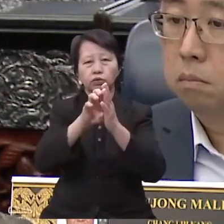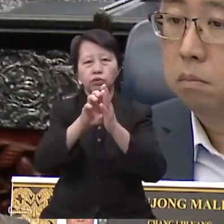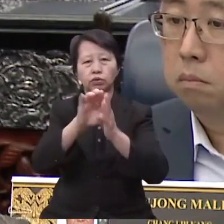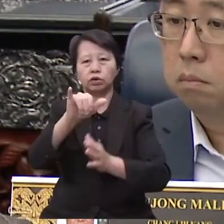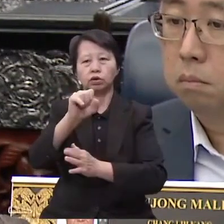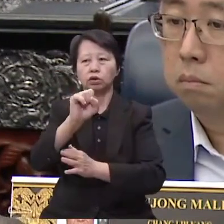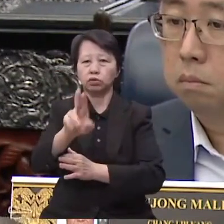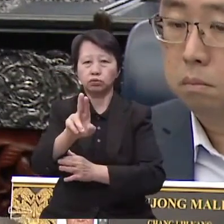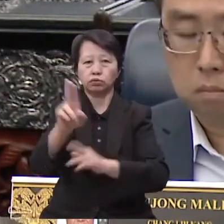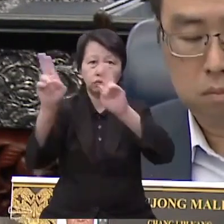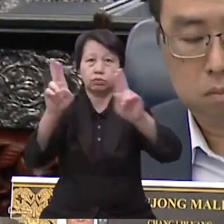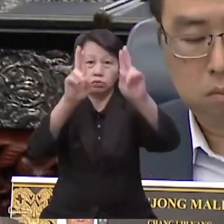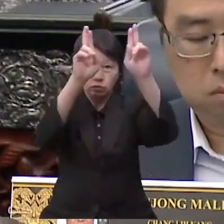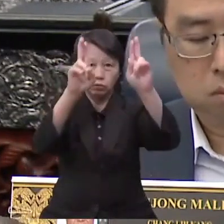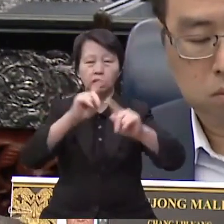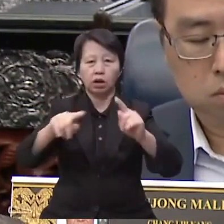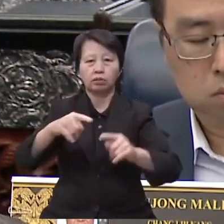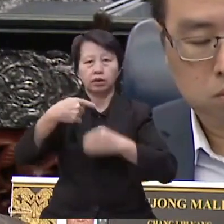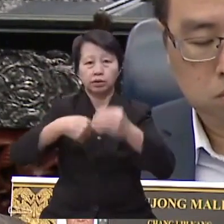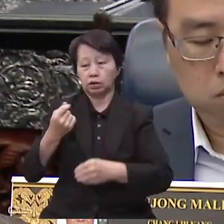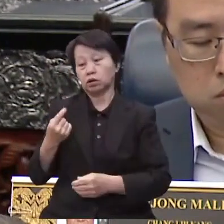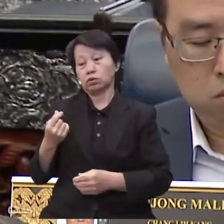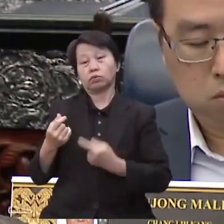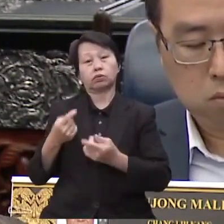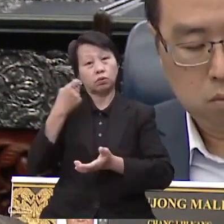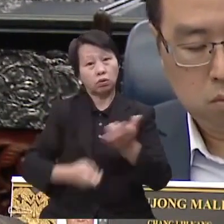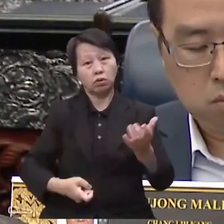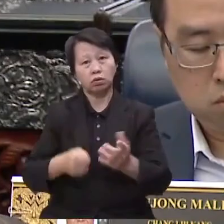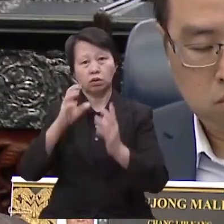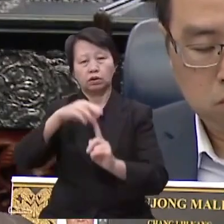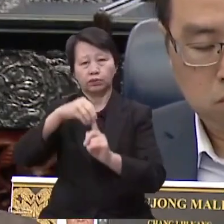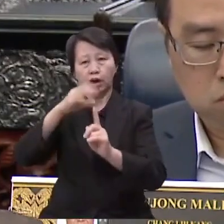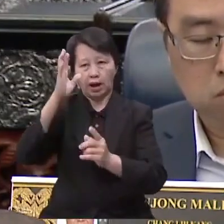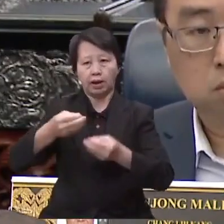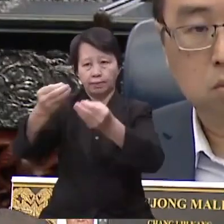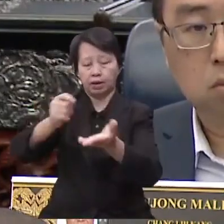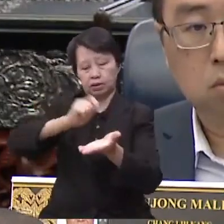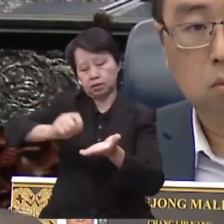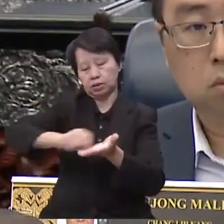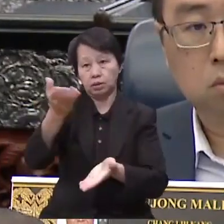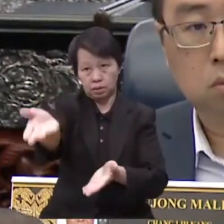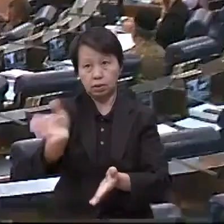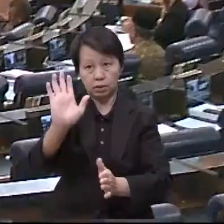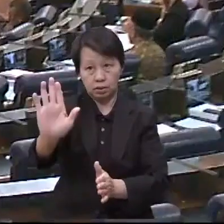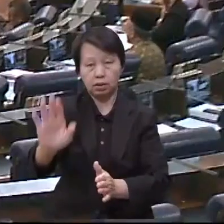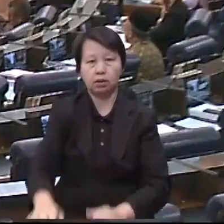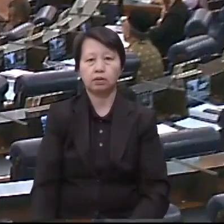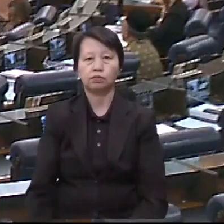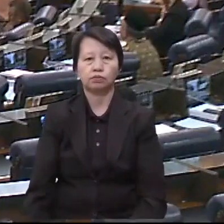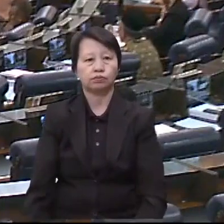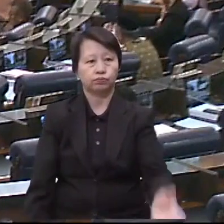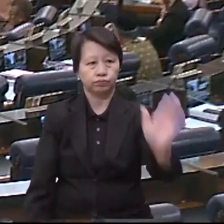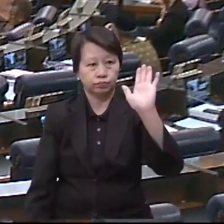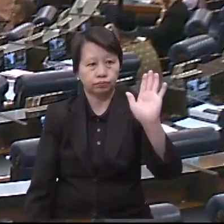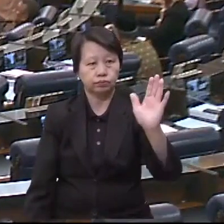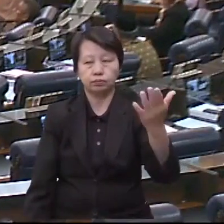isu jerebu ini tetapi tentang kos secara spesifik saya akan bagi secara bertulis soalan tambahan